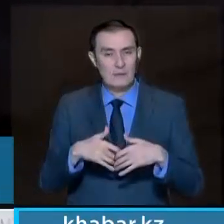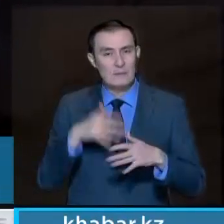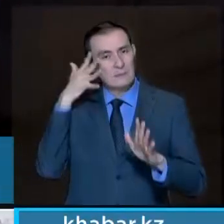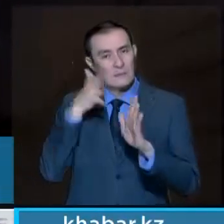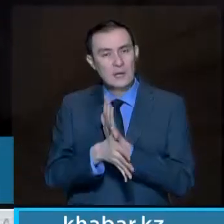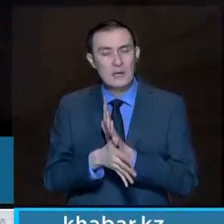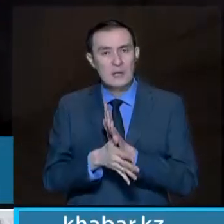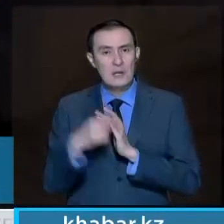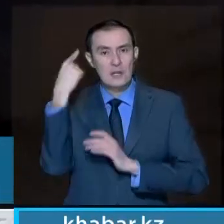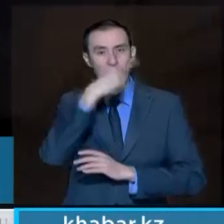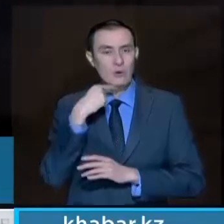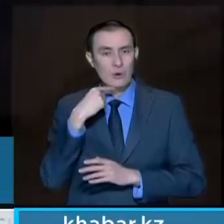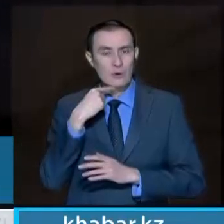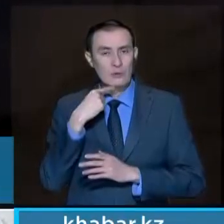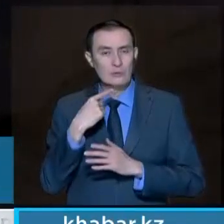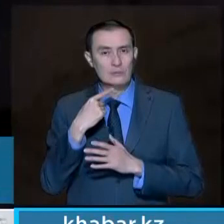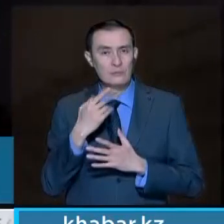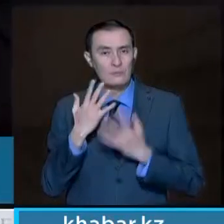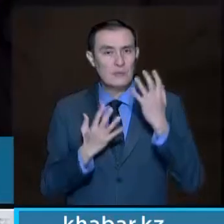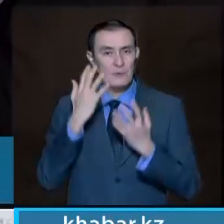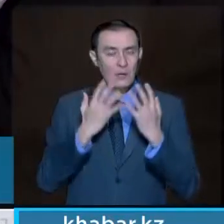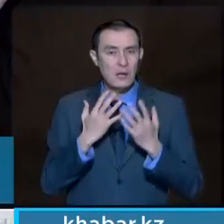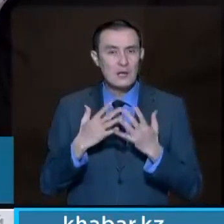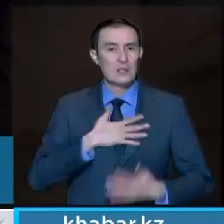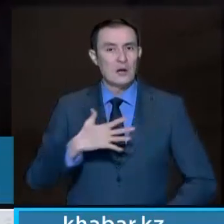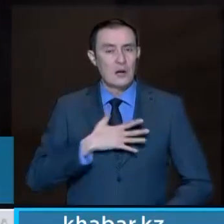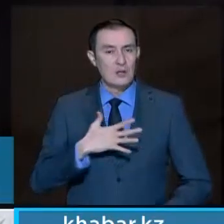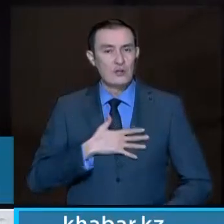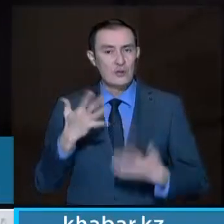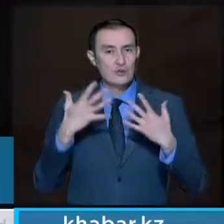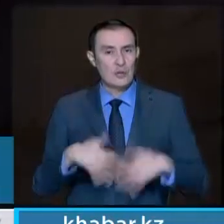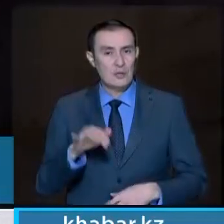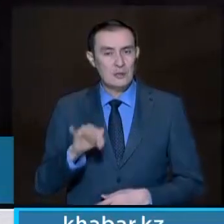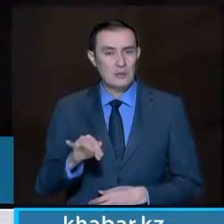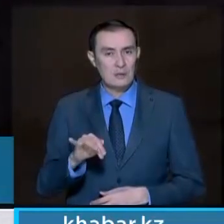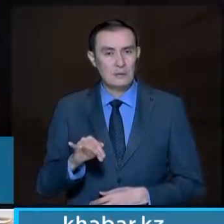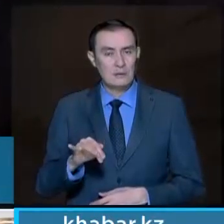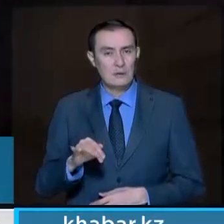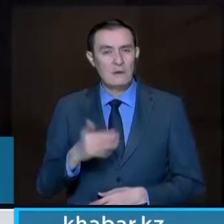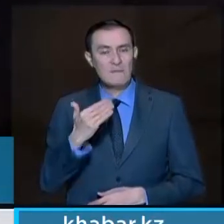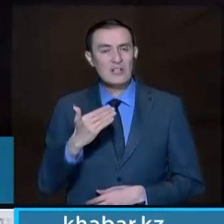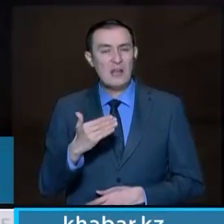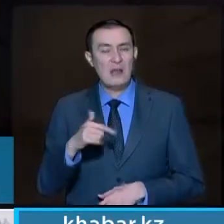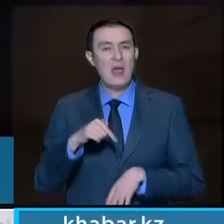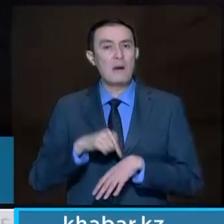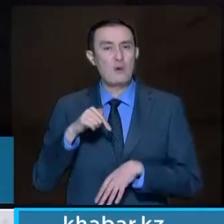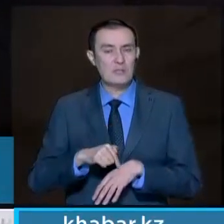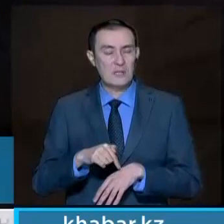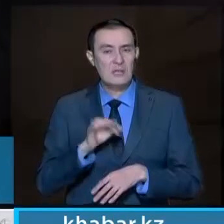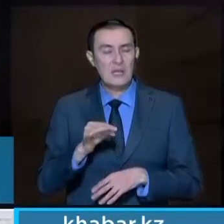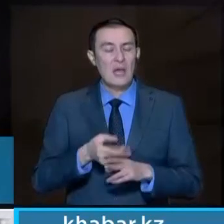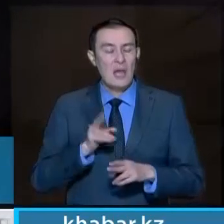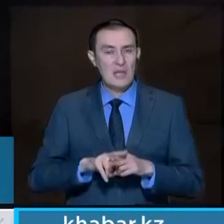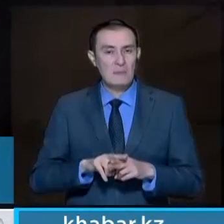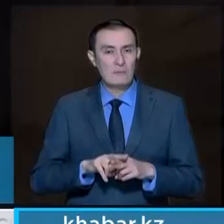прочитывает мимику лица, частоту дыхания и ваши эмоции. Именно благодаря